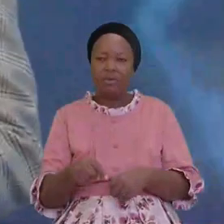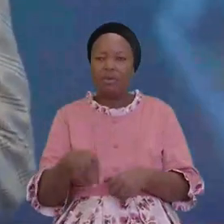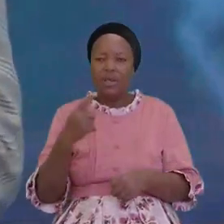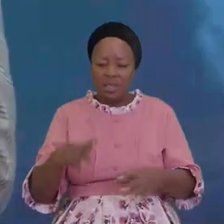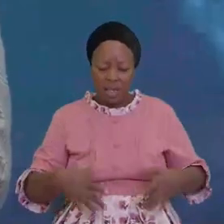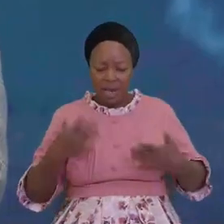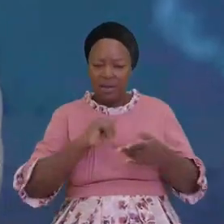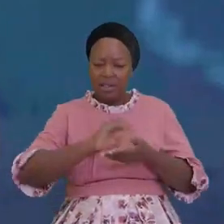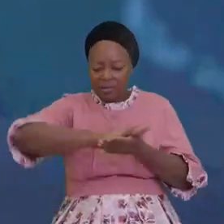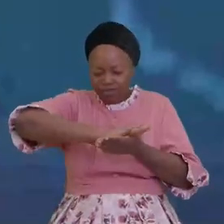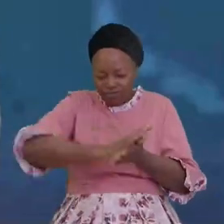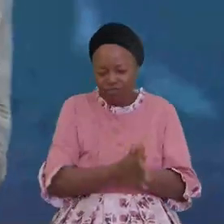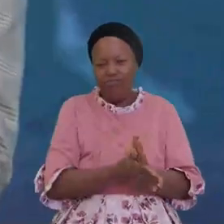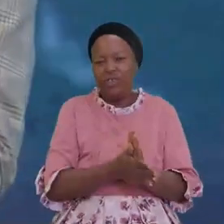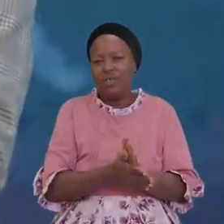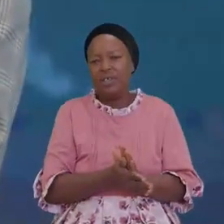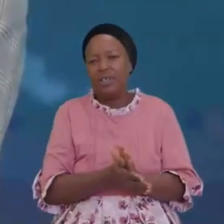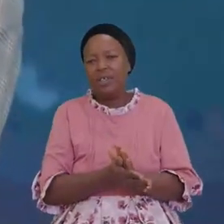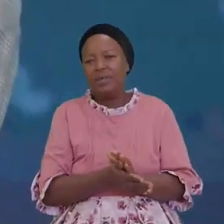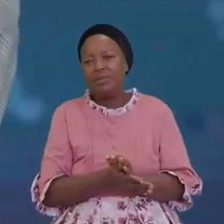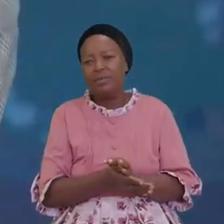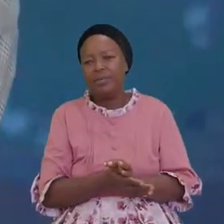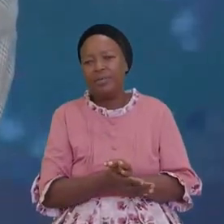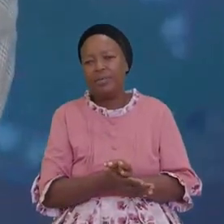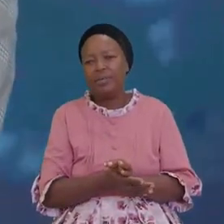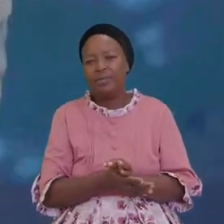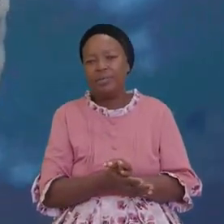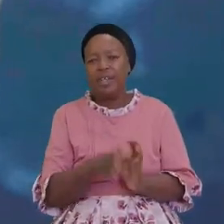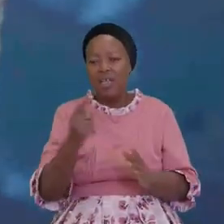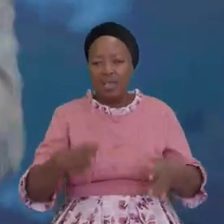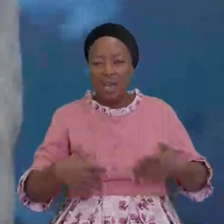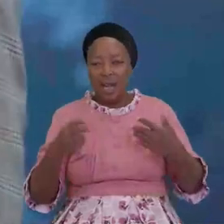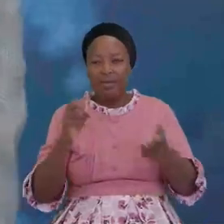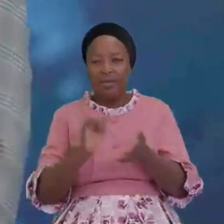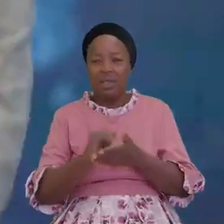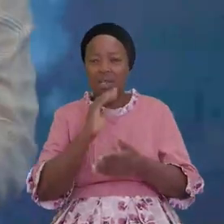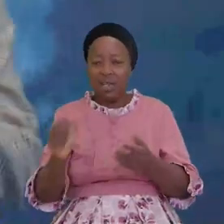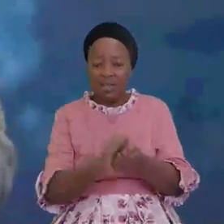Les vies qui sont brisées, les vies qui sont dispersées,